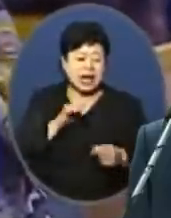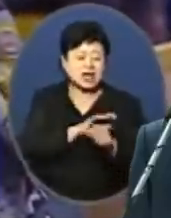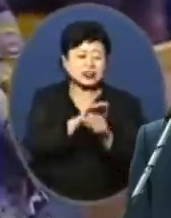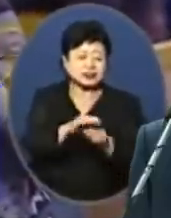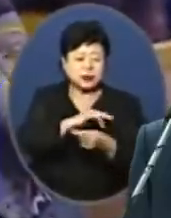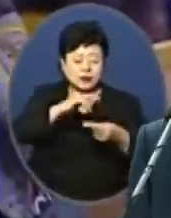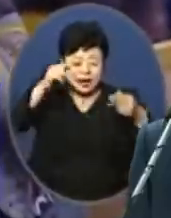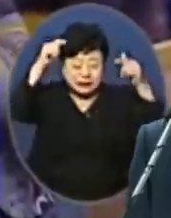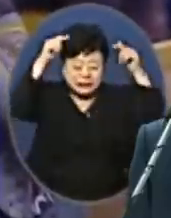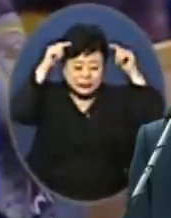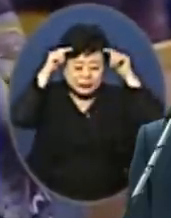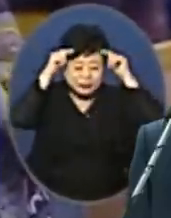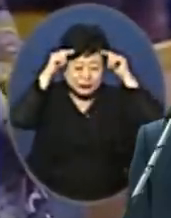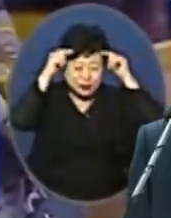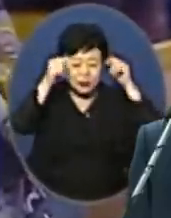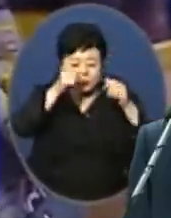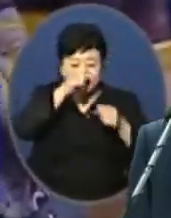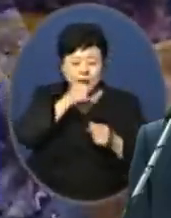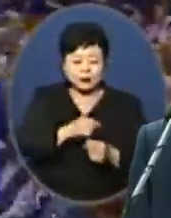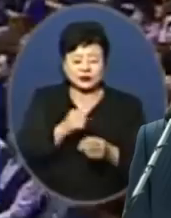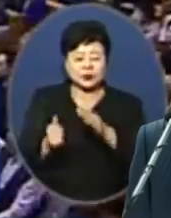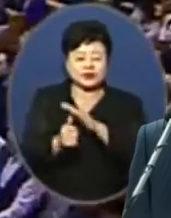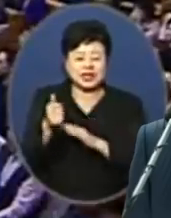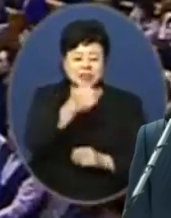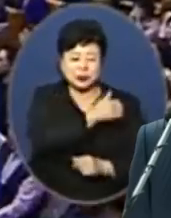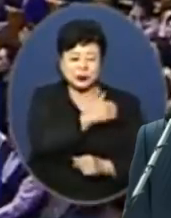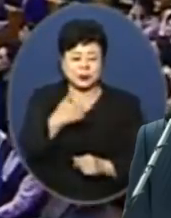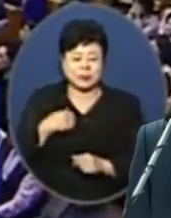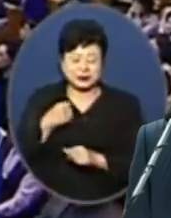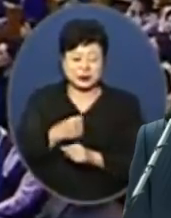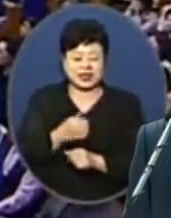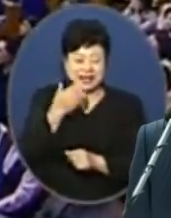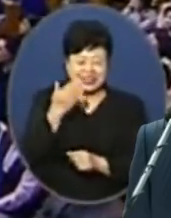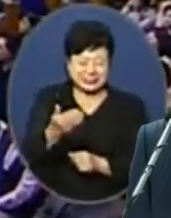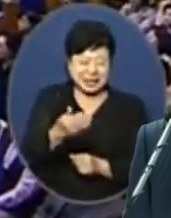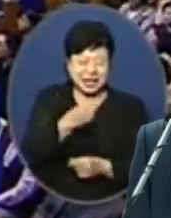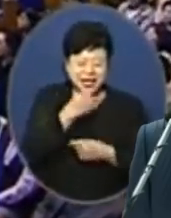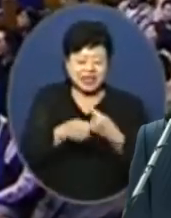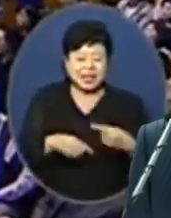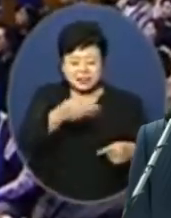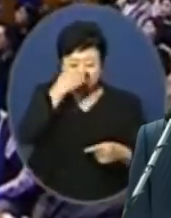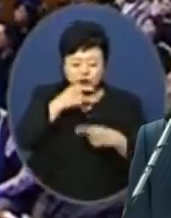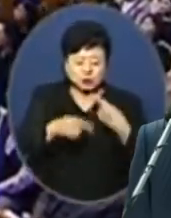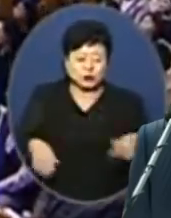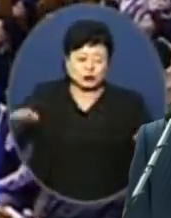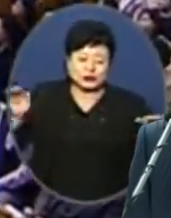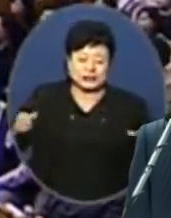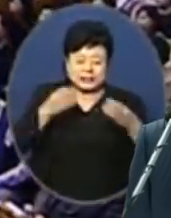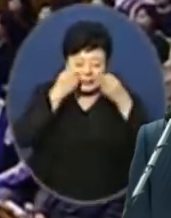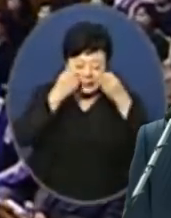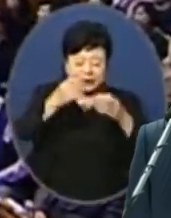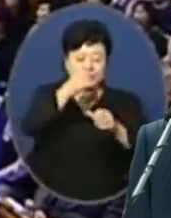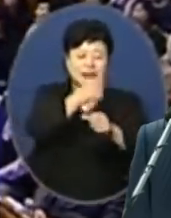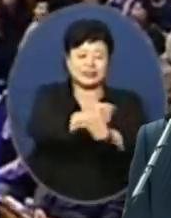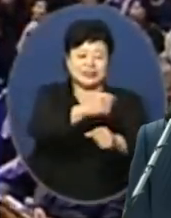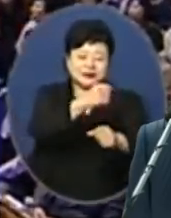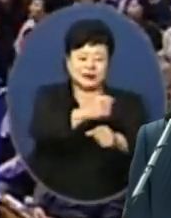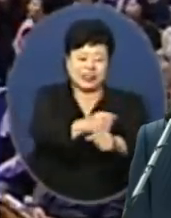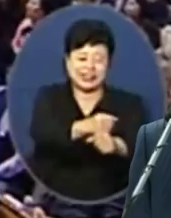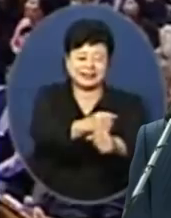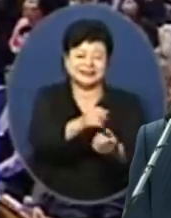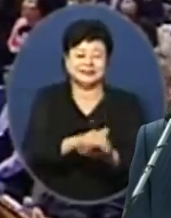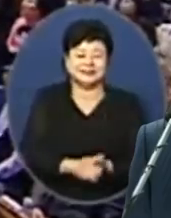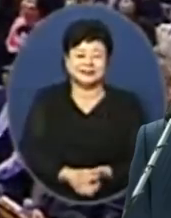인자와 긍휼로 관을 씌우시며 좋은 것으로 내 소원을 만족케 하사 내 청춘을 독수리같이 새롭게 하시는도다.